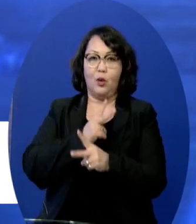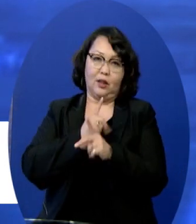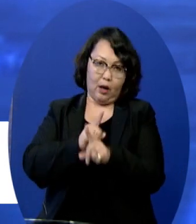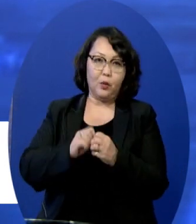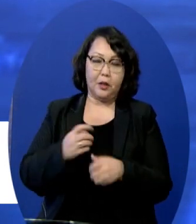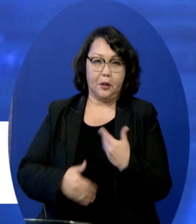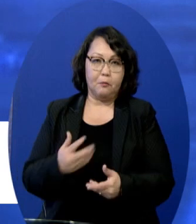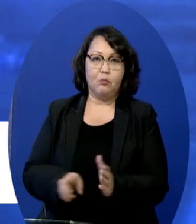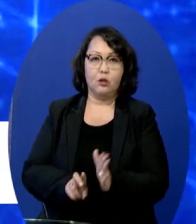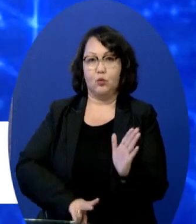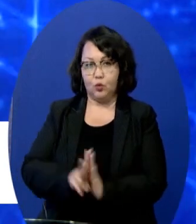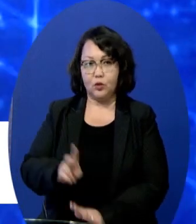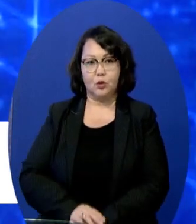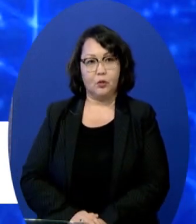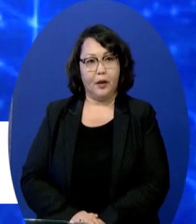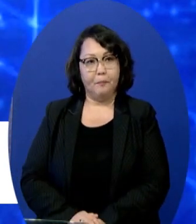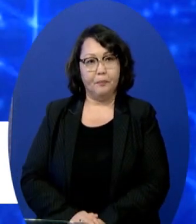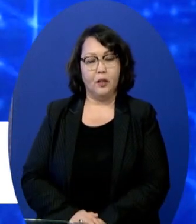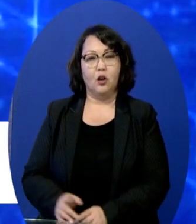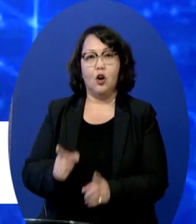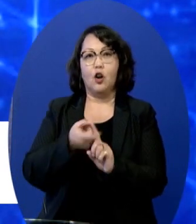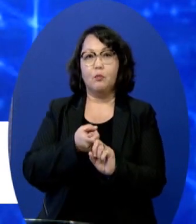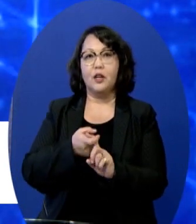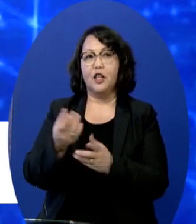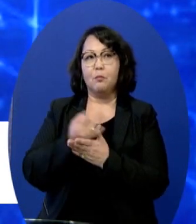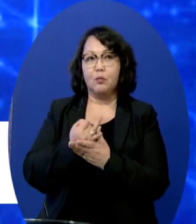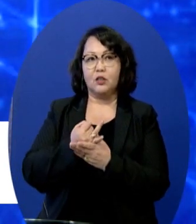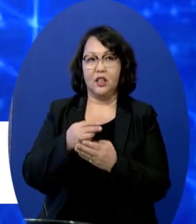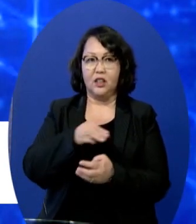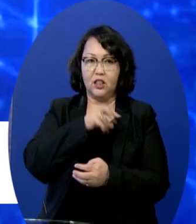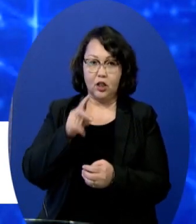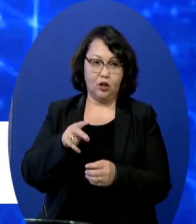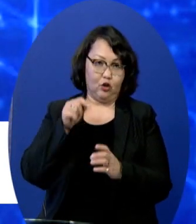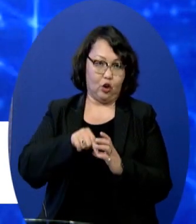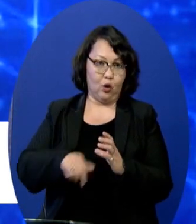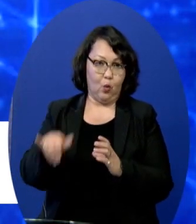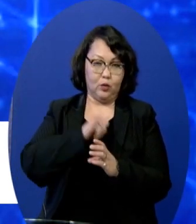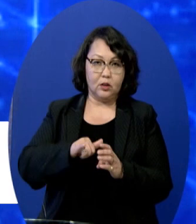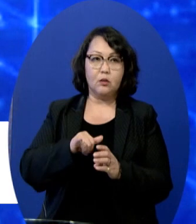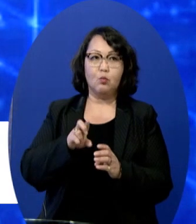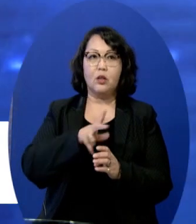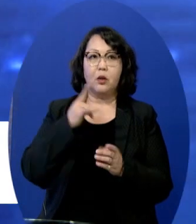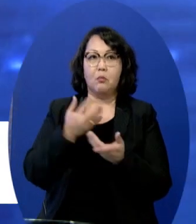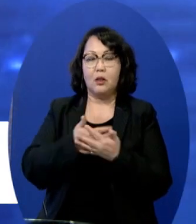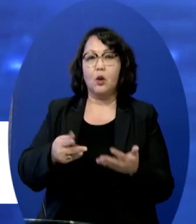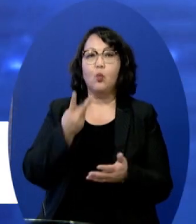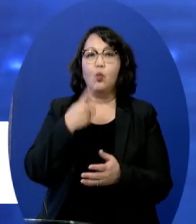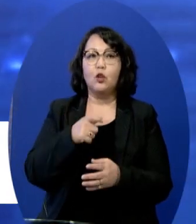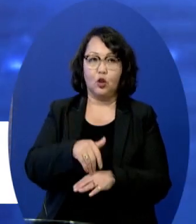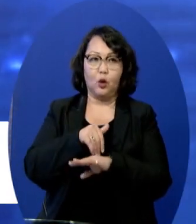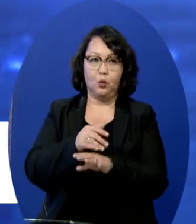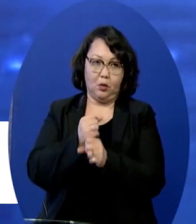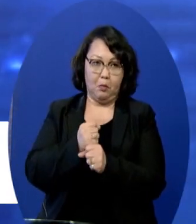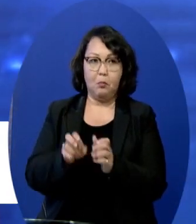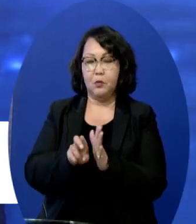явах боломжтой. Үүнийг дагаад одоо импортын тижэл болон одоо дотоодын бүтээгдэхүүнүүдийн үн одоо доктортой төвшөнд байх боломжтой гэж бид нар харж